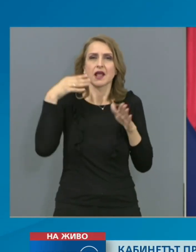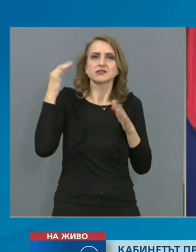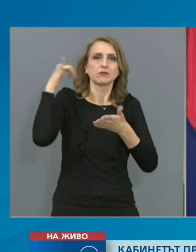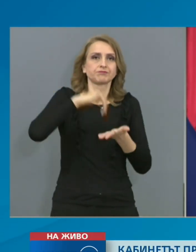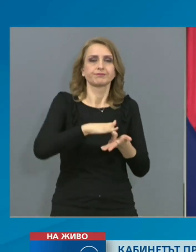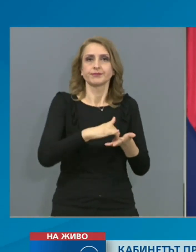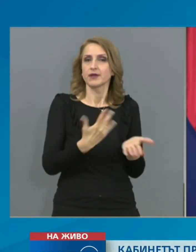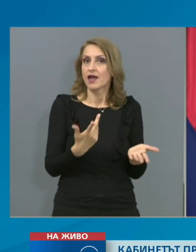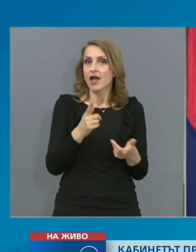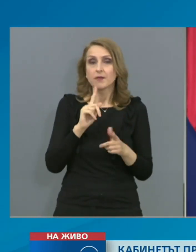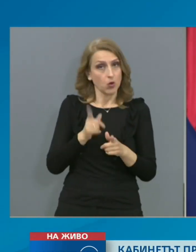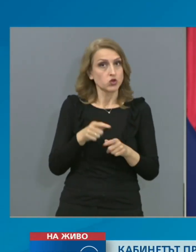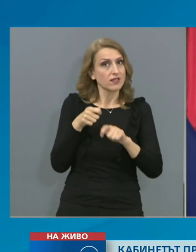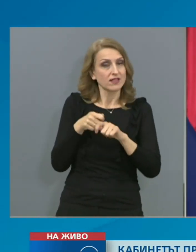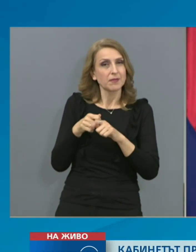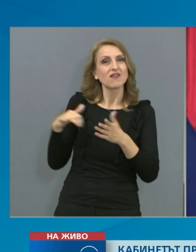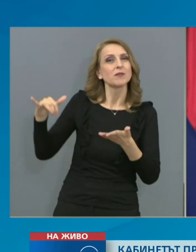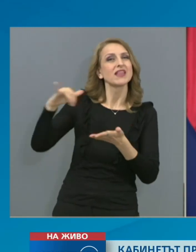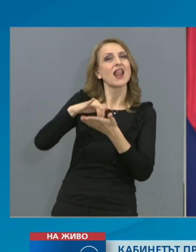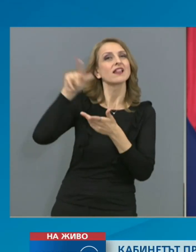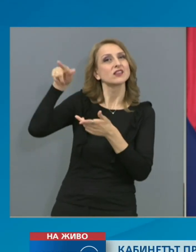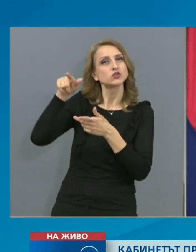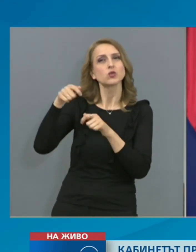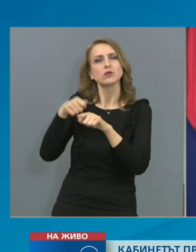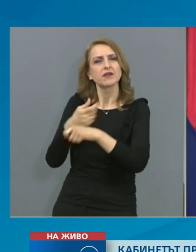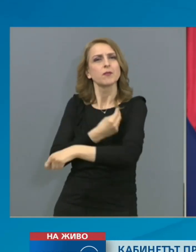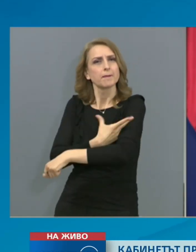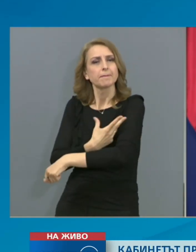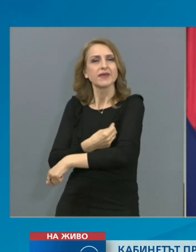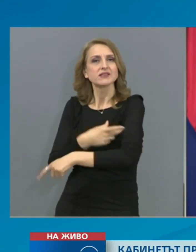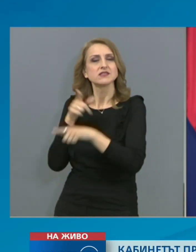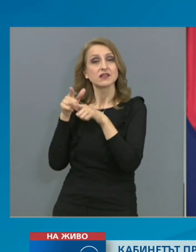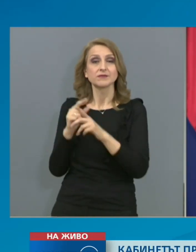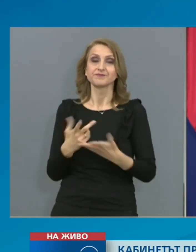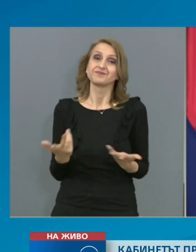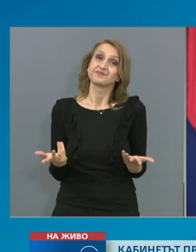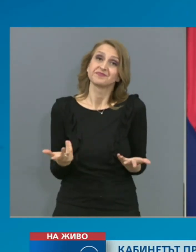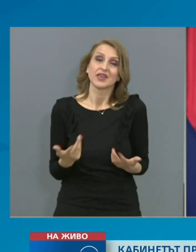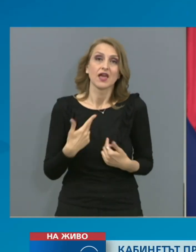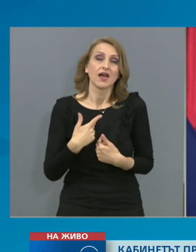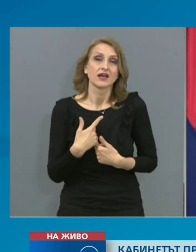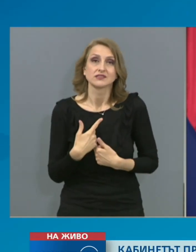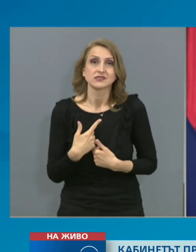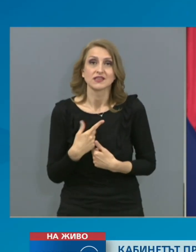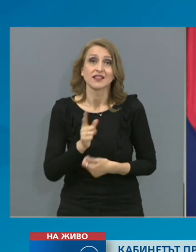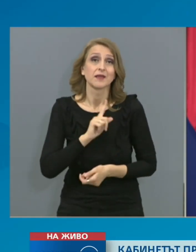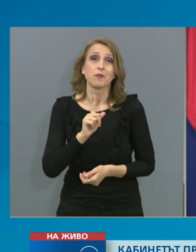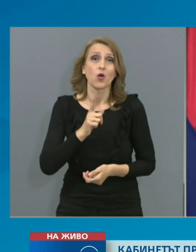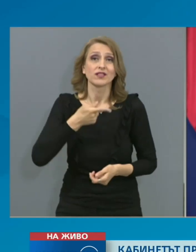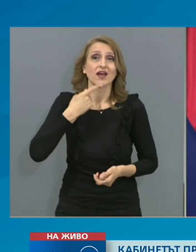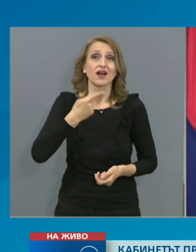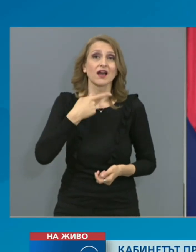Дали е възможно такова във ВЕЗНА? Не мога да коментирам мерки свързани с най